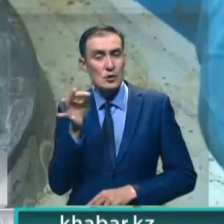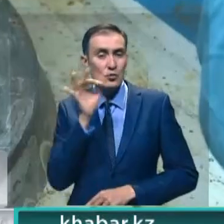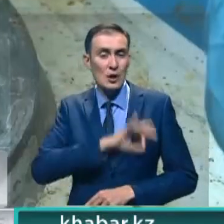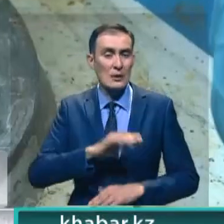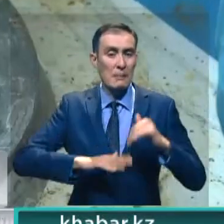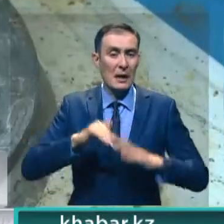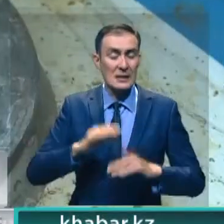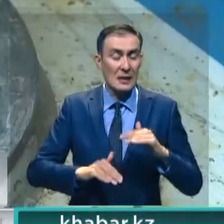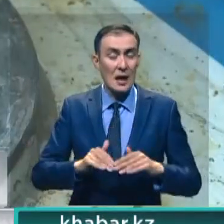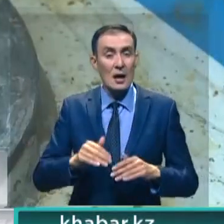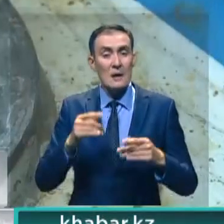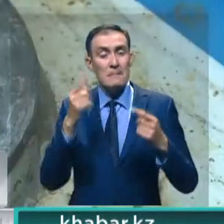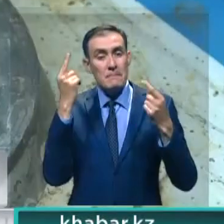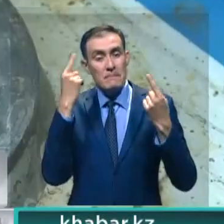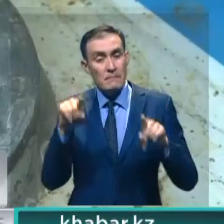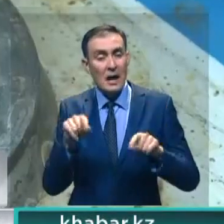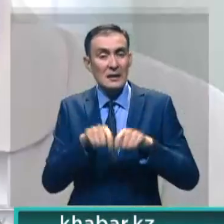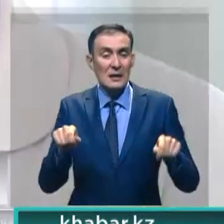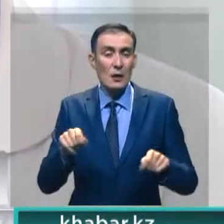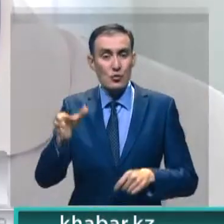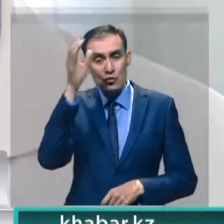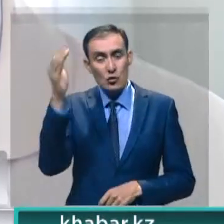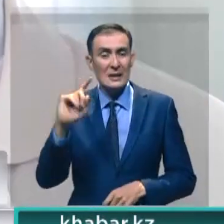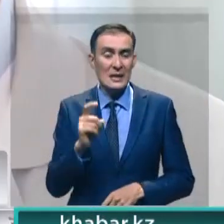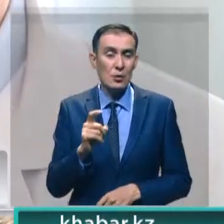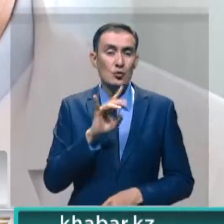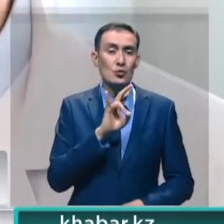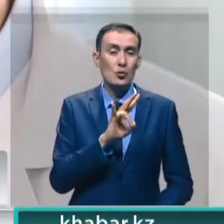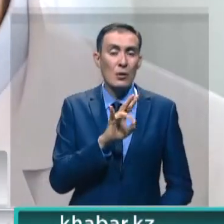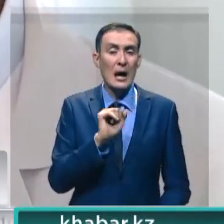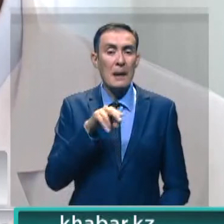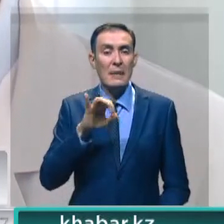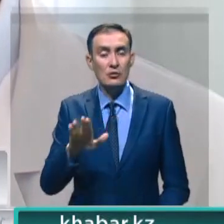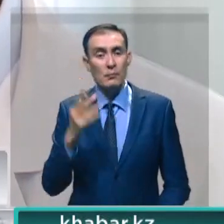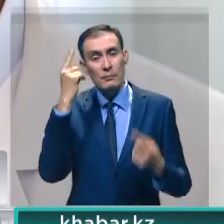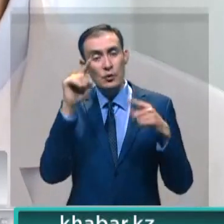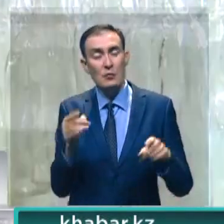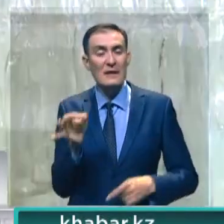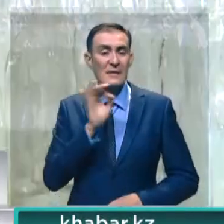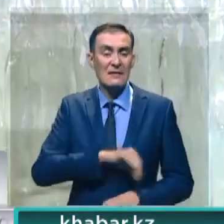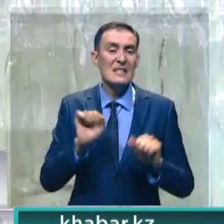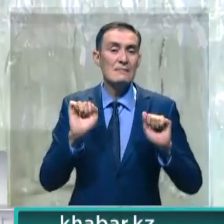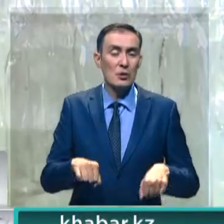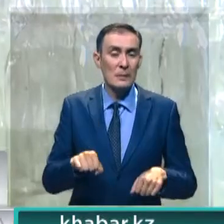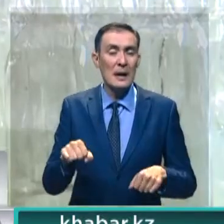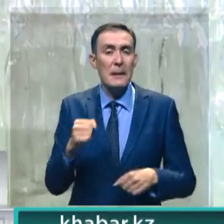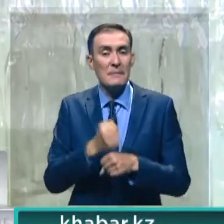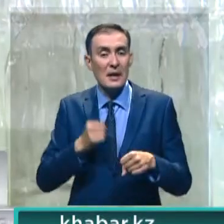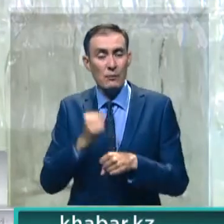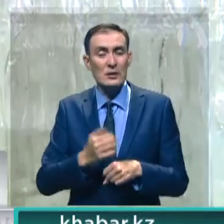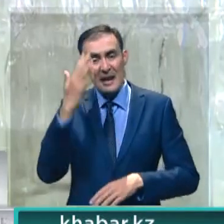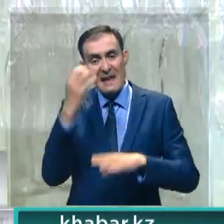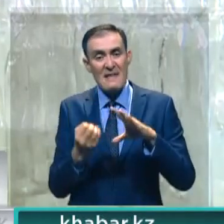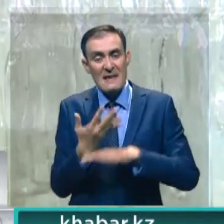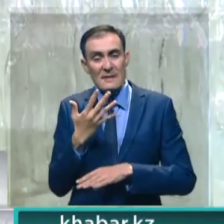практике. Ряд научных открытий в этих стенах сделал ученый-химик Нурбол Апазов. Он придумал эффективный способ переработки черного